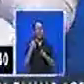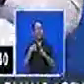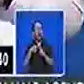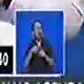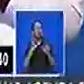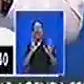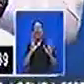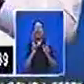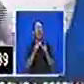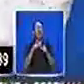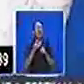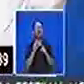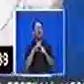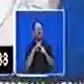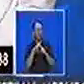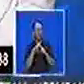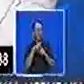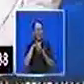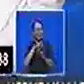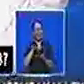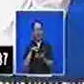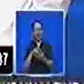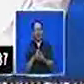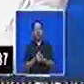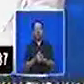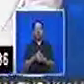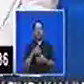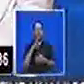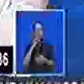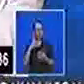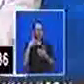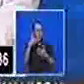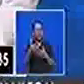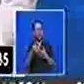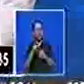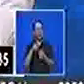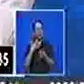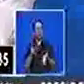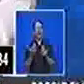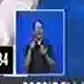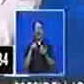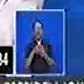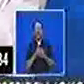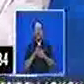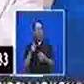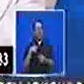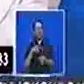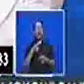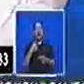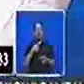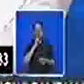berproses untuk menyelesaikan persoalan itu. Untuk menyelesaikan persoalan itu. Kenapa kita sampaikan ini kepada publik agar publik